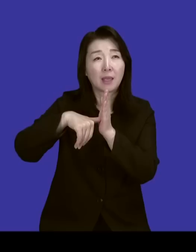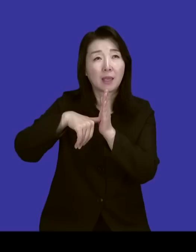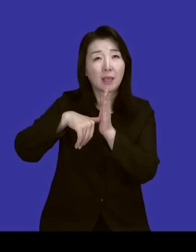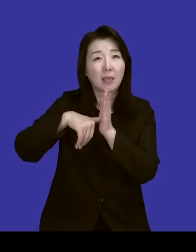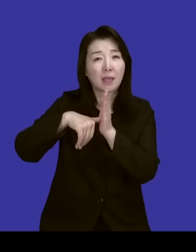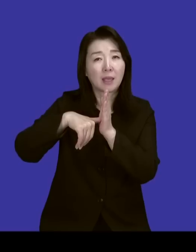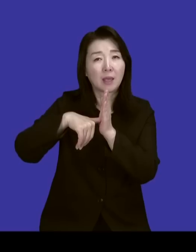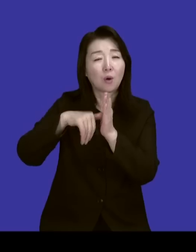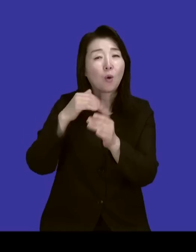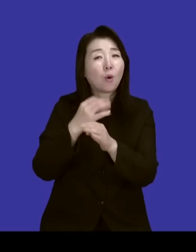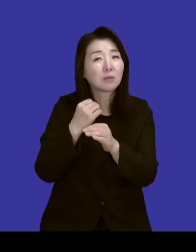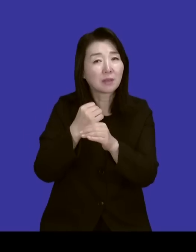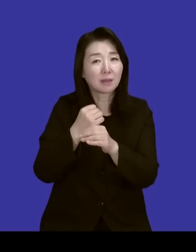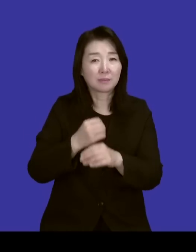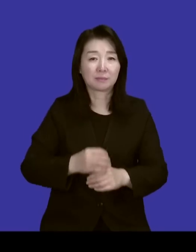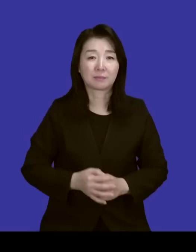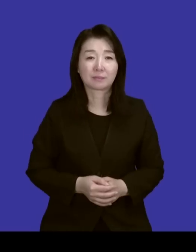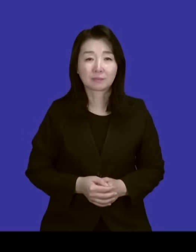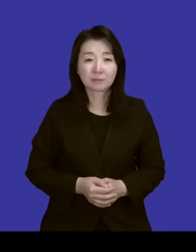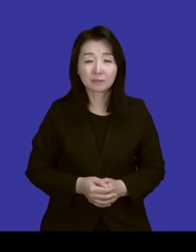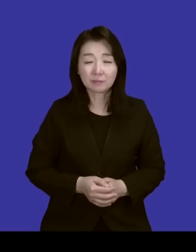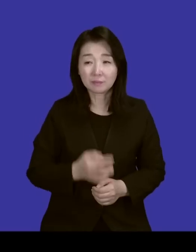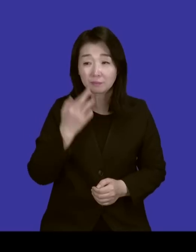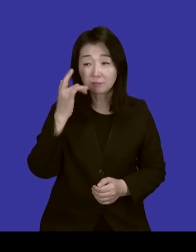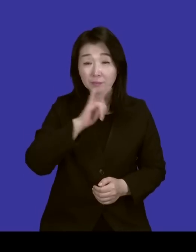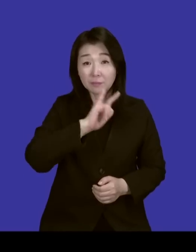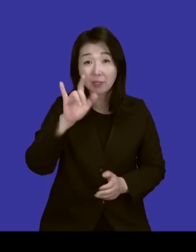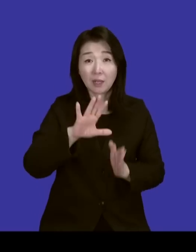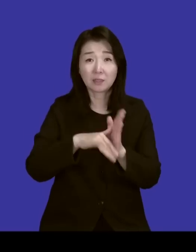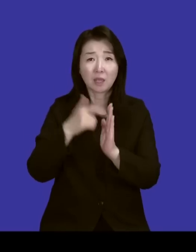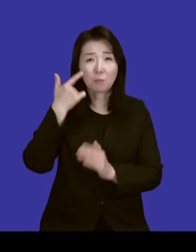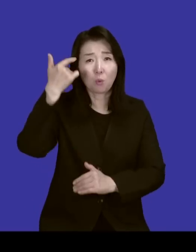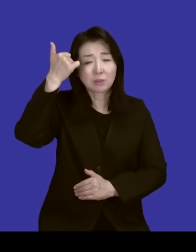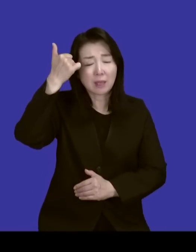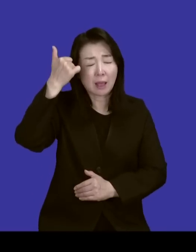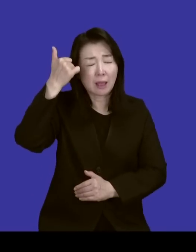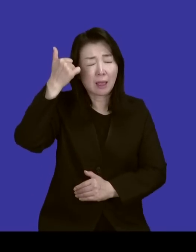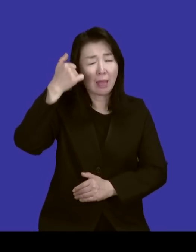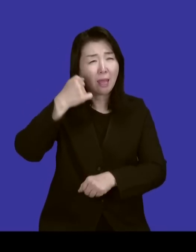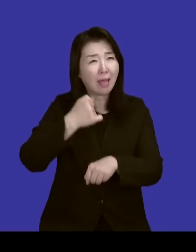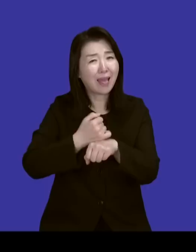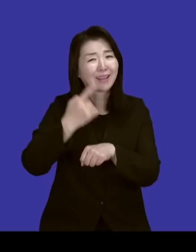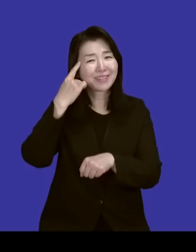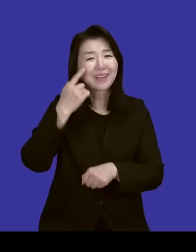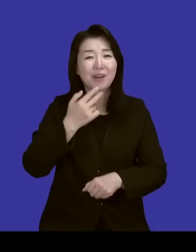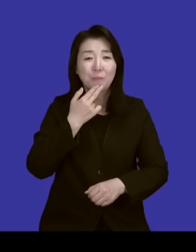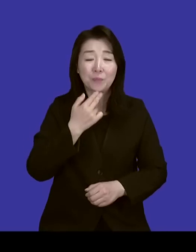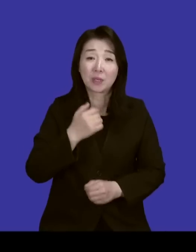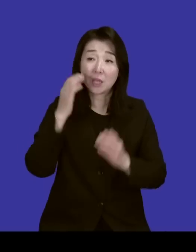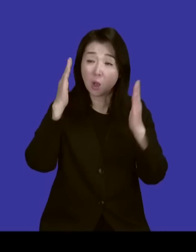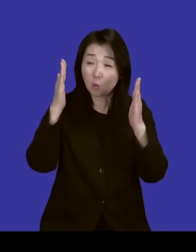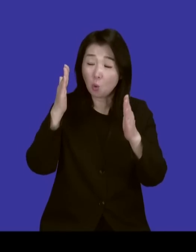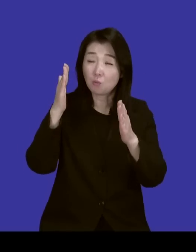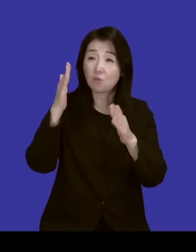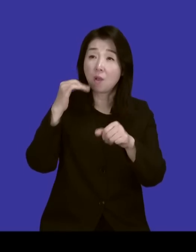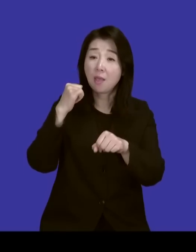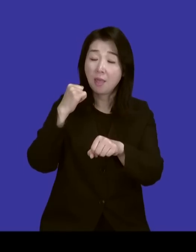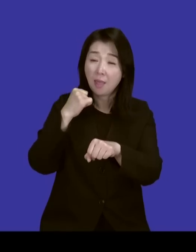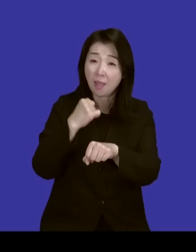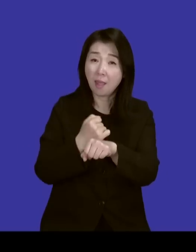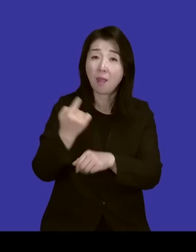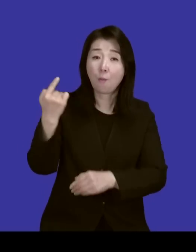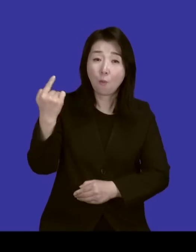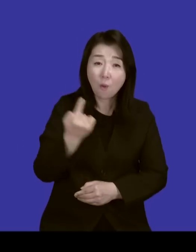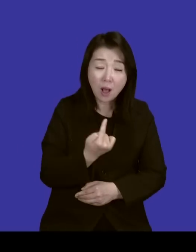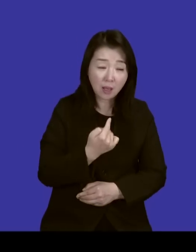있으셨어요? 제가 미국에 갈 때만 해도 네. 목사 될 생각은 없었고 아, 네. 그냥 공부만 네. 하시고. 공부하고 와서 젊은이들에게 예,